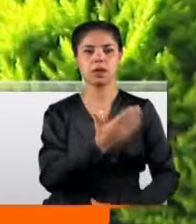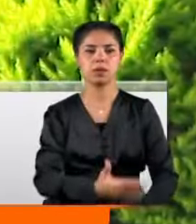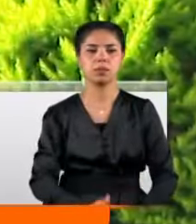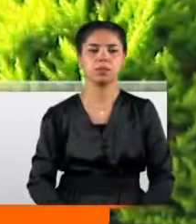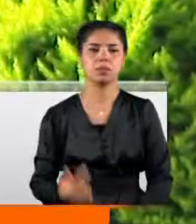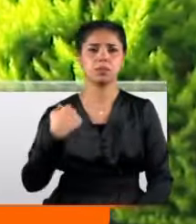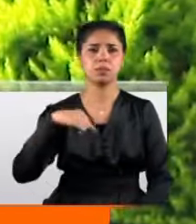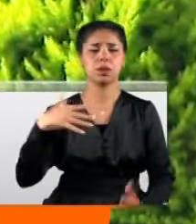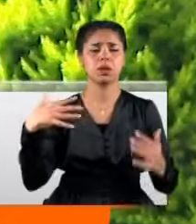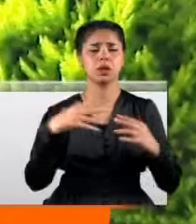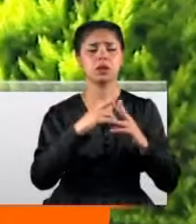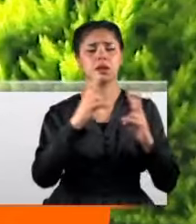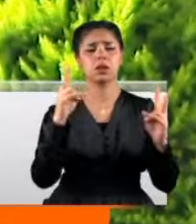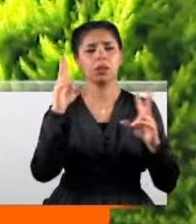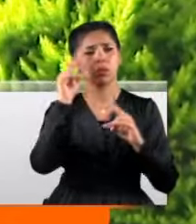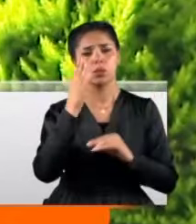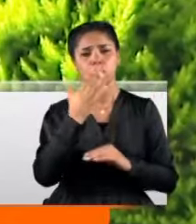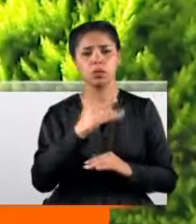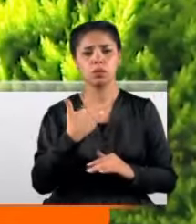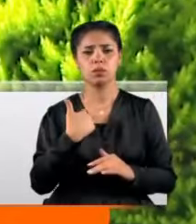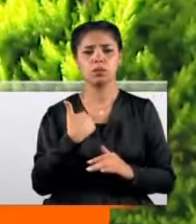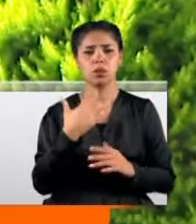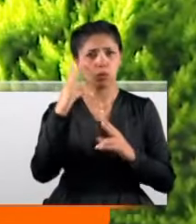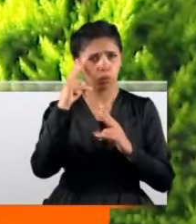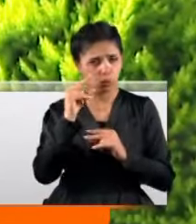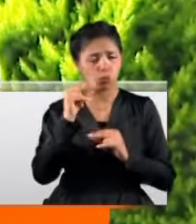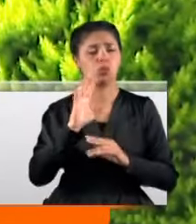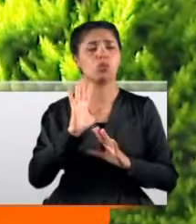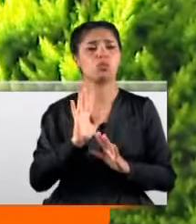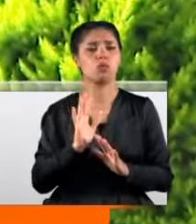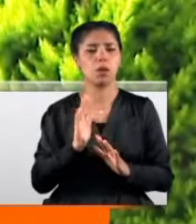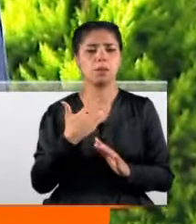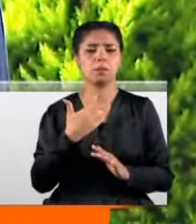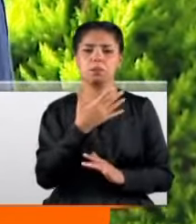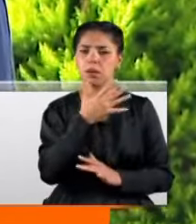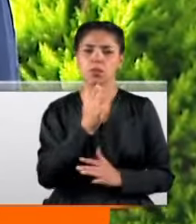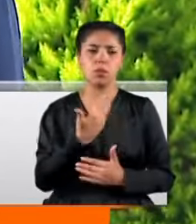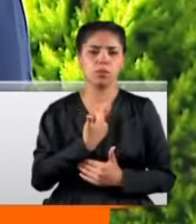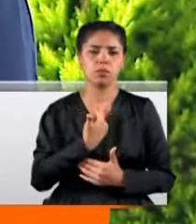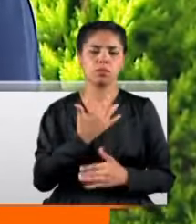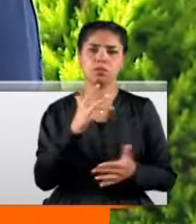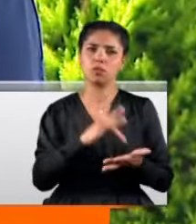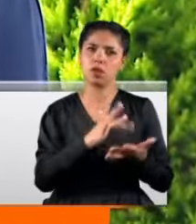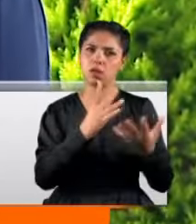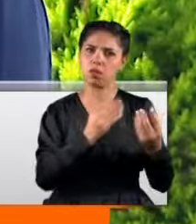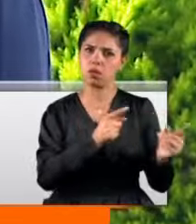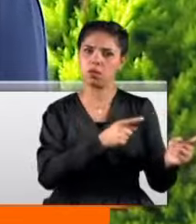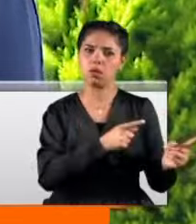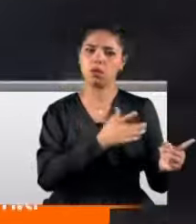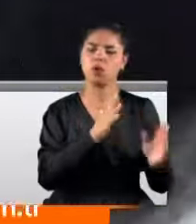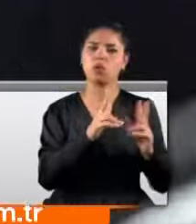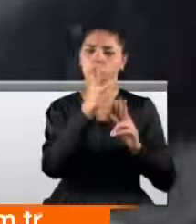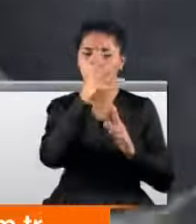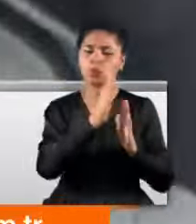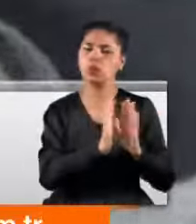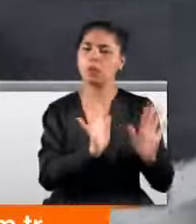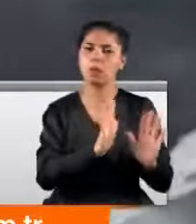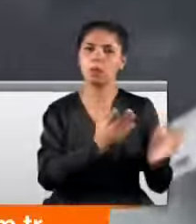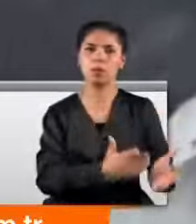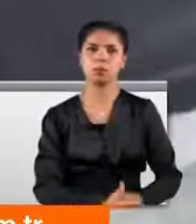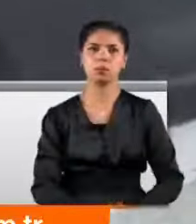Bizim gecemiz yok, gündüzümüz yok. Biz uyuyor muyuz, uyumuyor muyuz ben bilmiyorum. Cezasını çekecek, hiç kusura bakmasın.